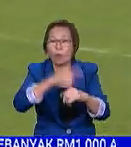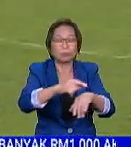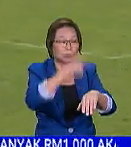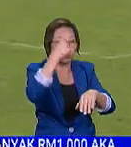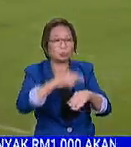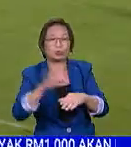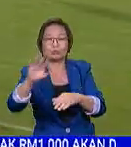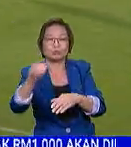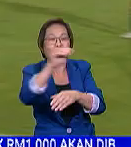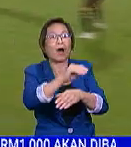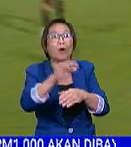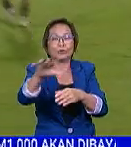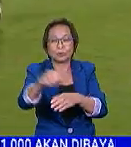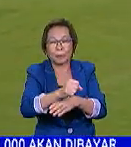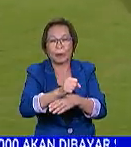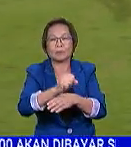Yusri